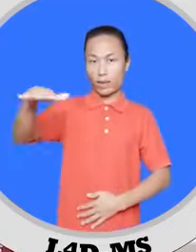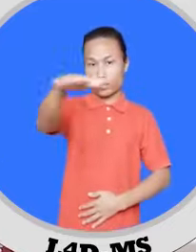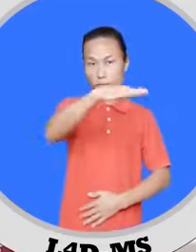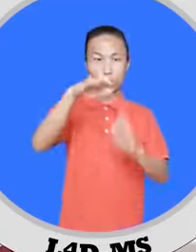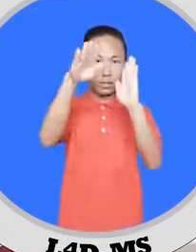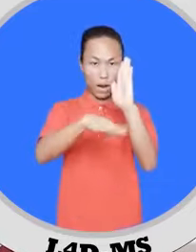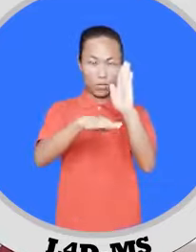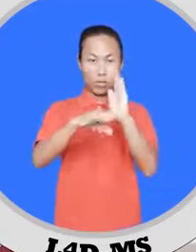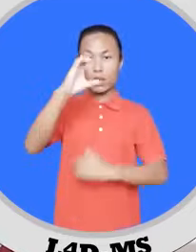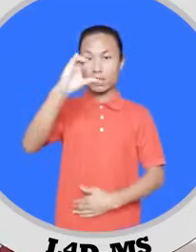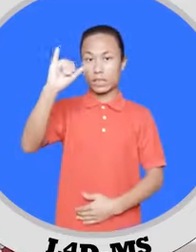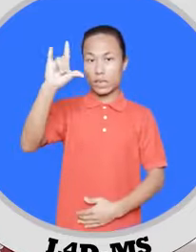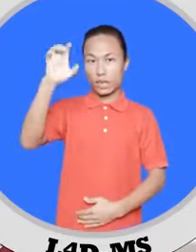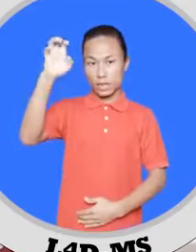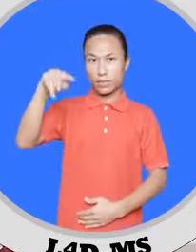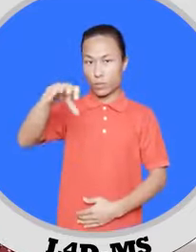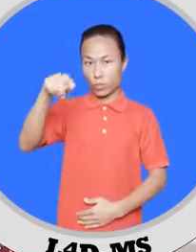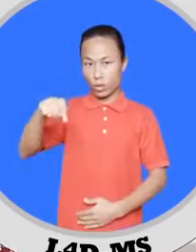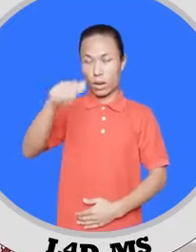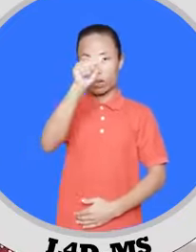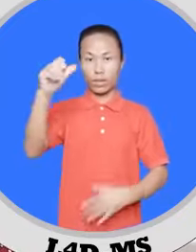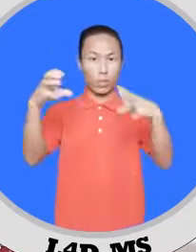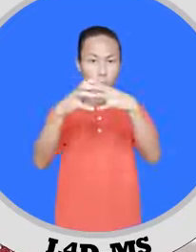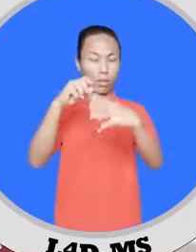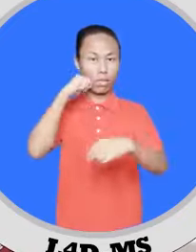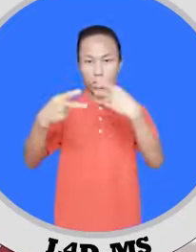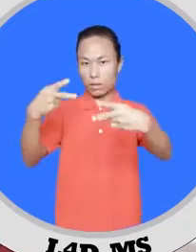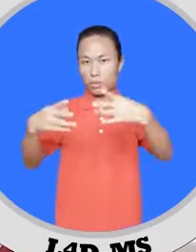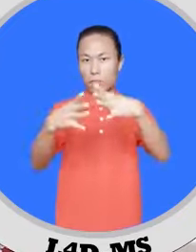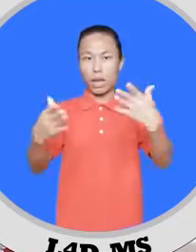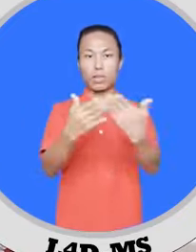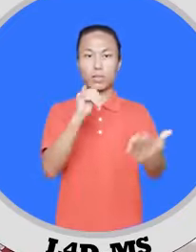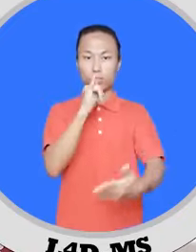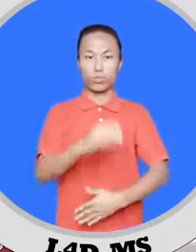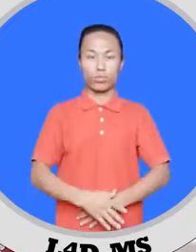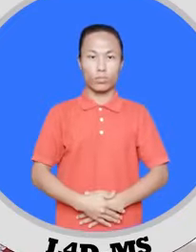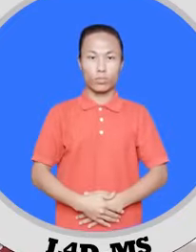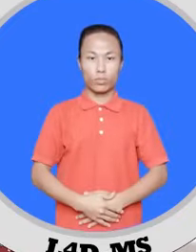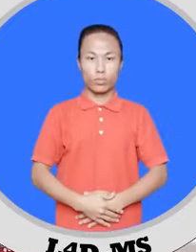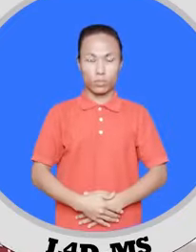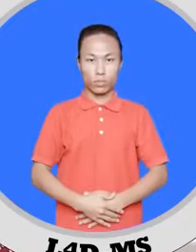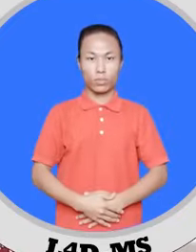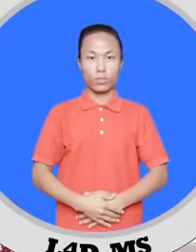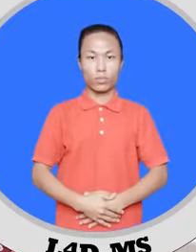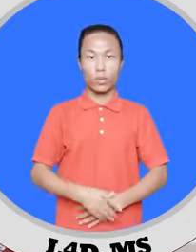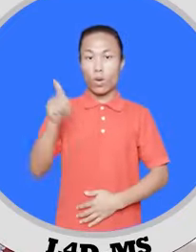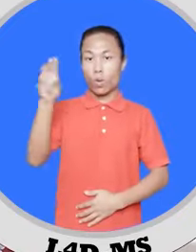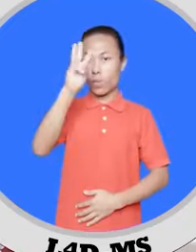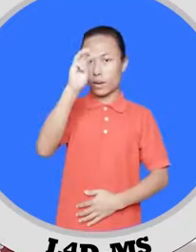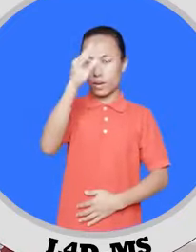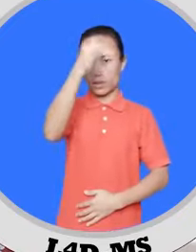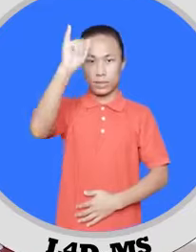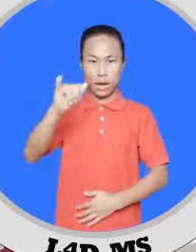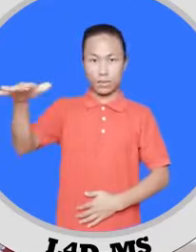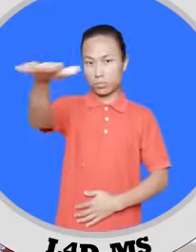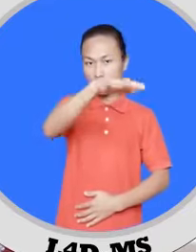များတယ်ဆိုတဲ့လောက်ကျန်ထားတဲ့သတင်းမှနဲ့PDF တွေကမန္တလေးမှာလူသက်ပြီးရွှေထဲတွေလူယူသွားတယ်ဆိုတော့ကျင်းအ